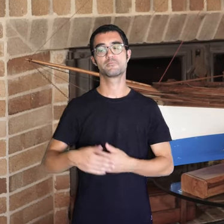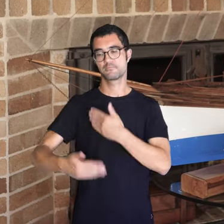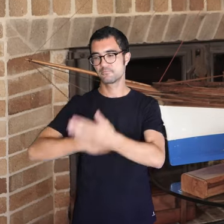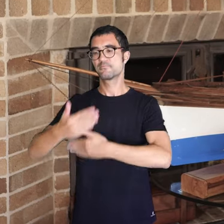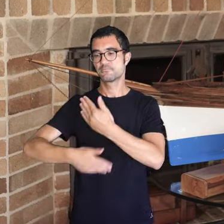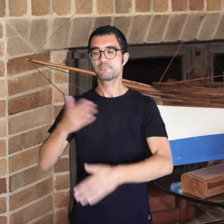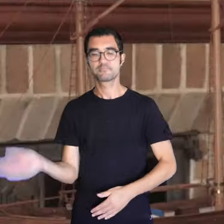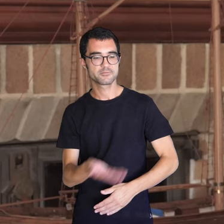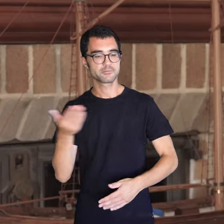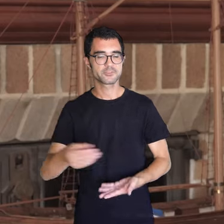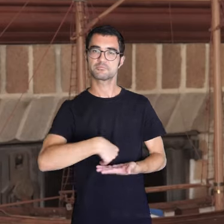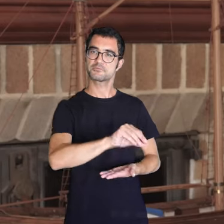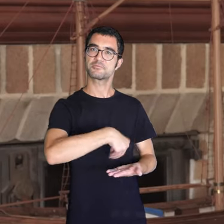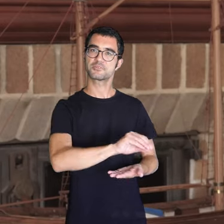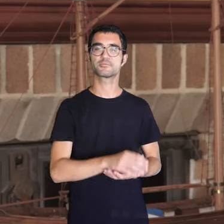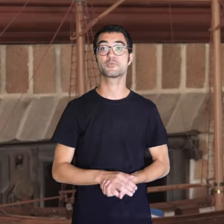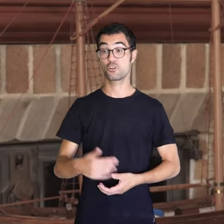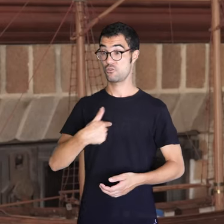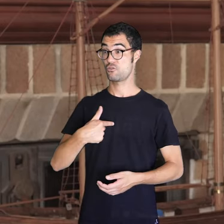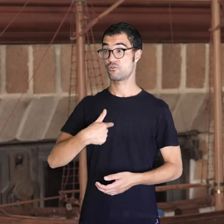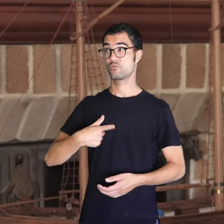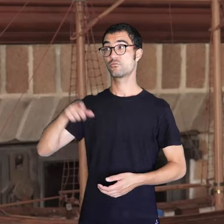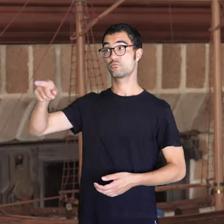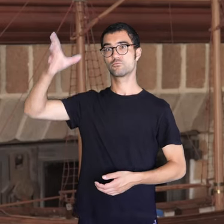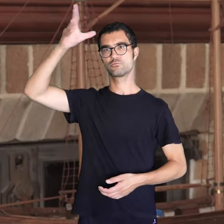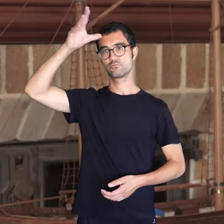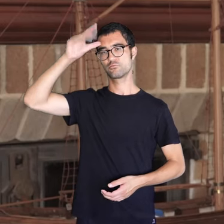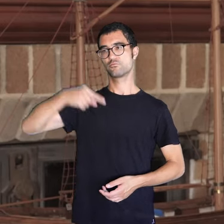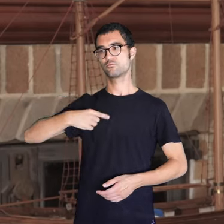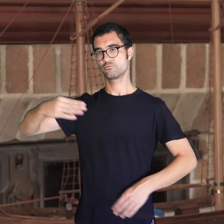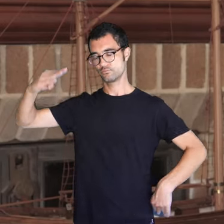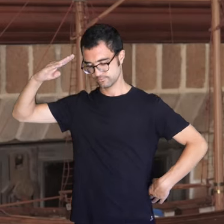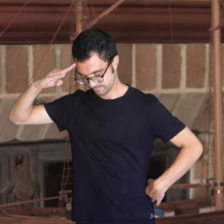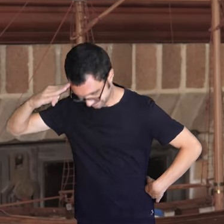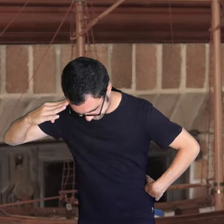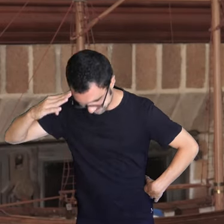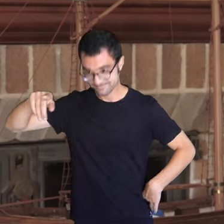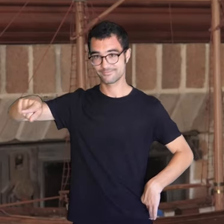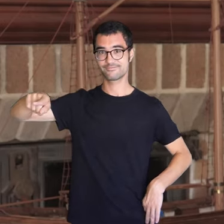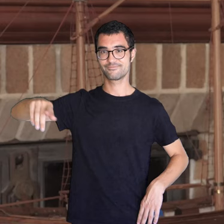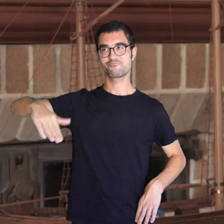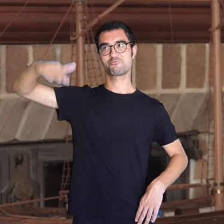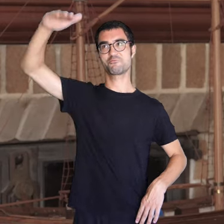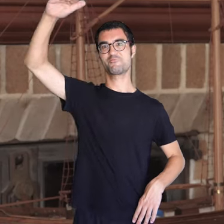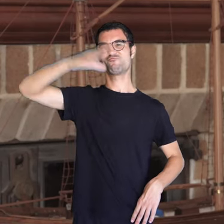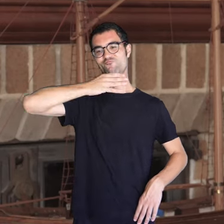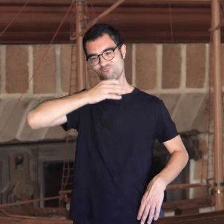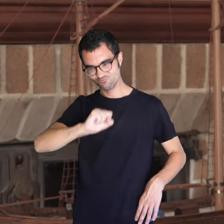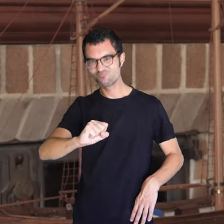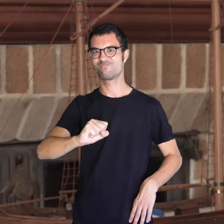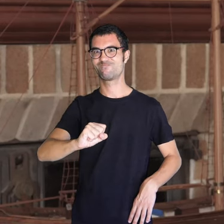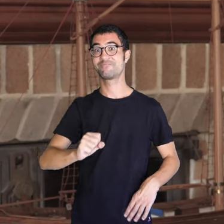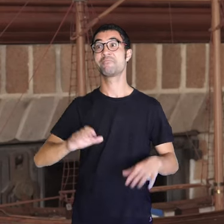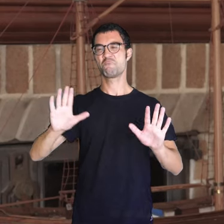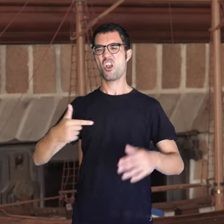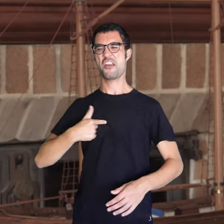anàvem traient feina endavant. Jo sempre vaig respectar les opinions dels majors, però així mateix vaig